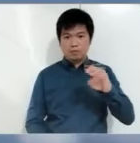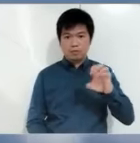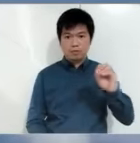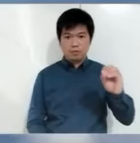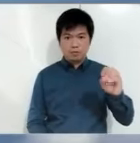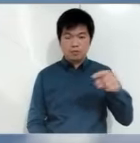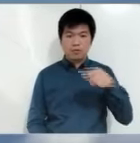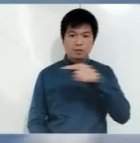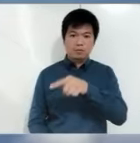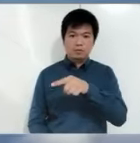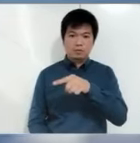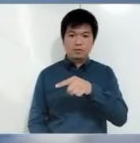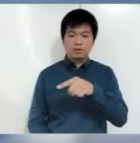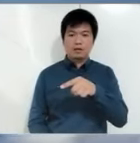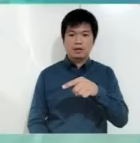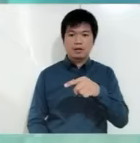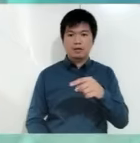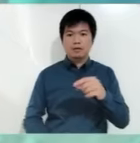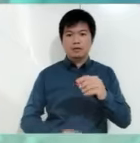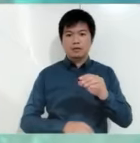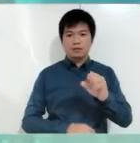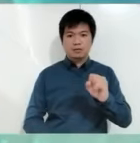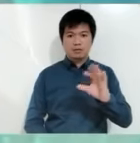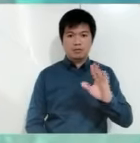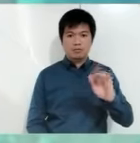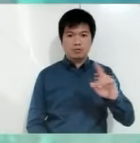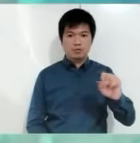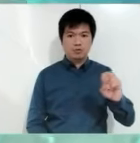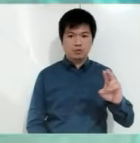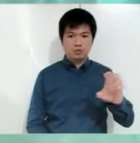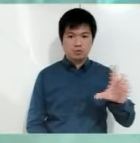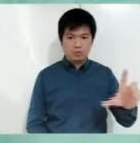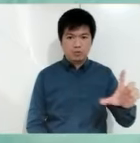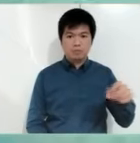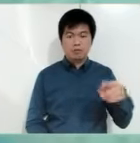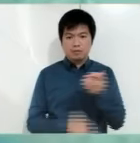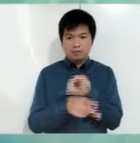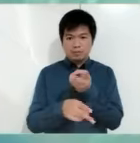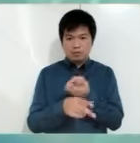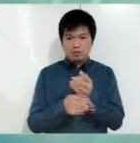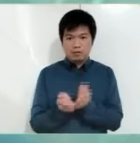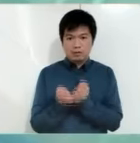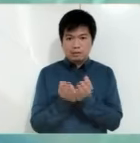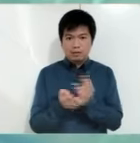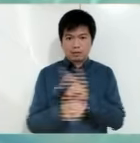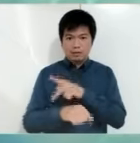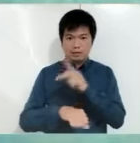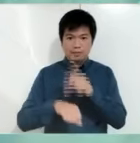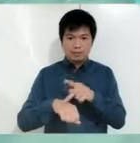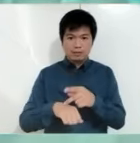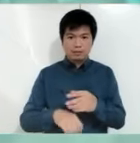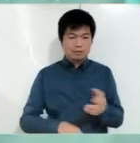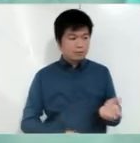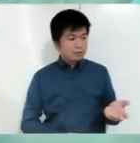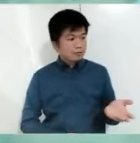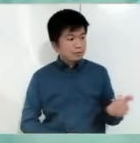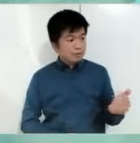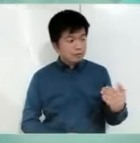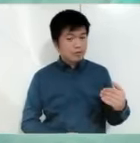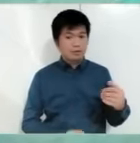ng Pilipinas para sa isang maritime patrol mission. Hinamon daw ito ng China Coast Guard pero hindi sila